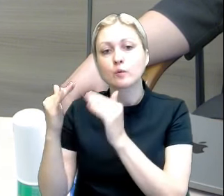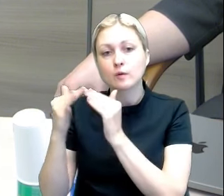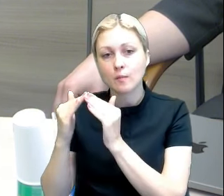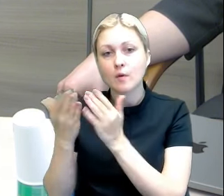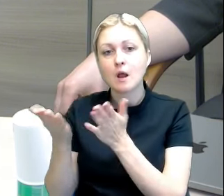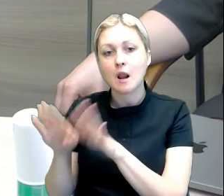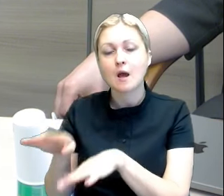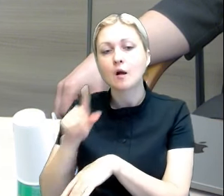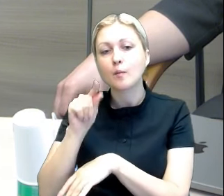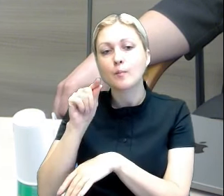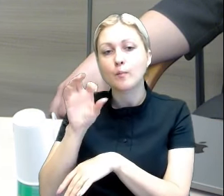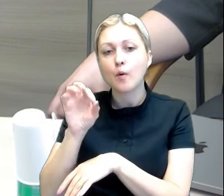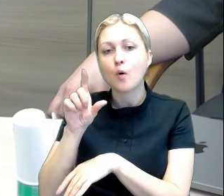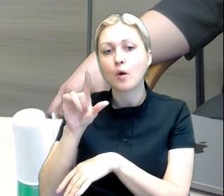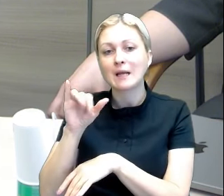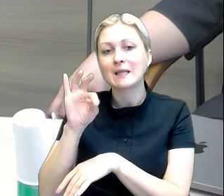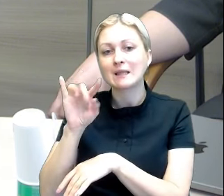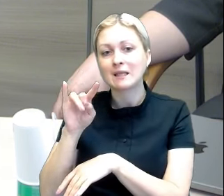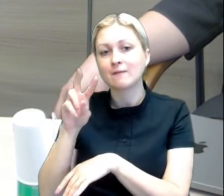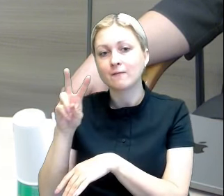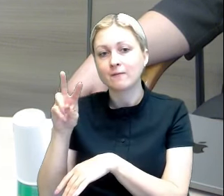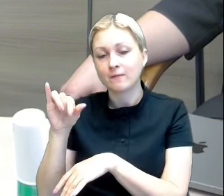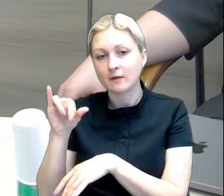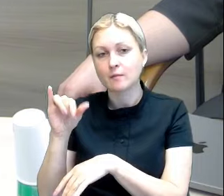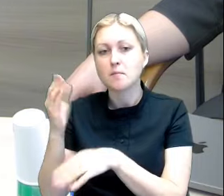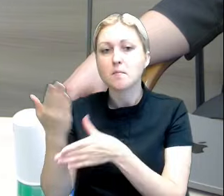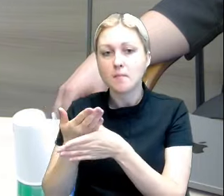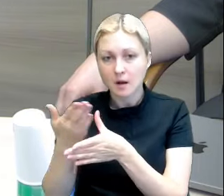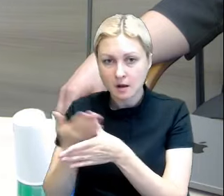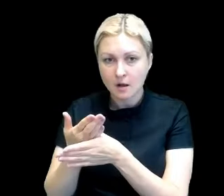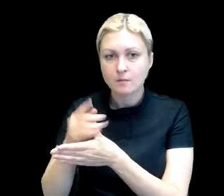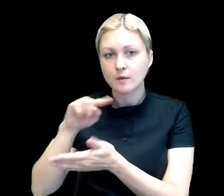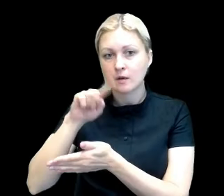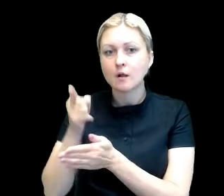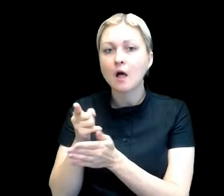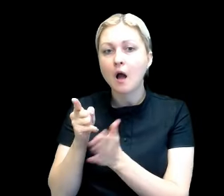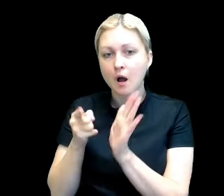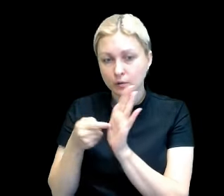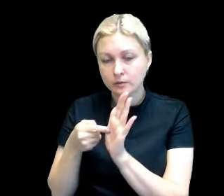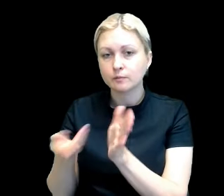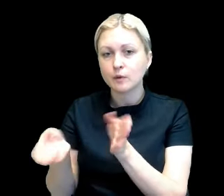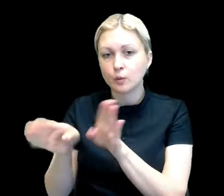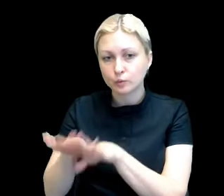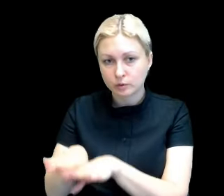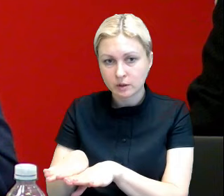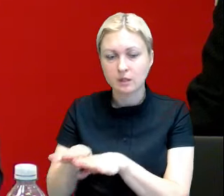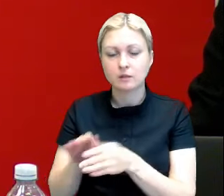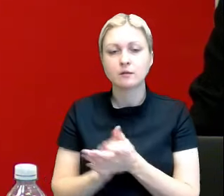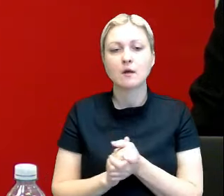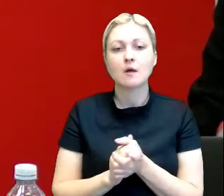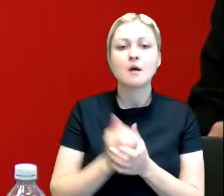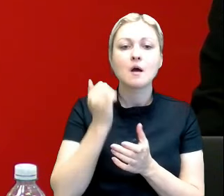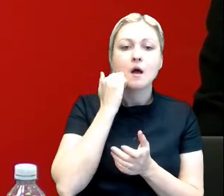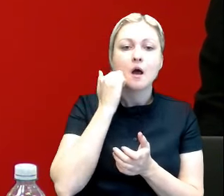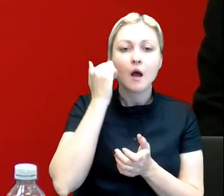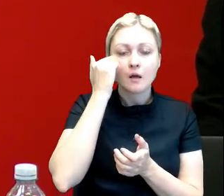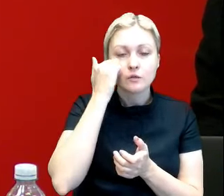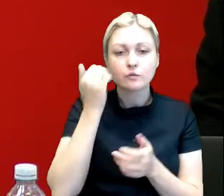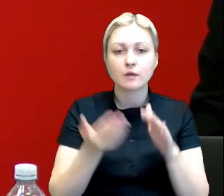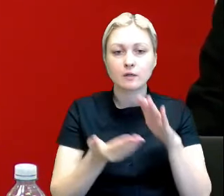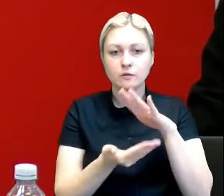pagalba lieka viskas klausimas uždarytas siūlyčiau pritarti šitam 10 a lab tai kviečiu kolegos